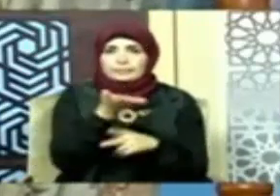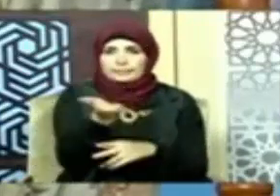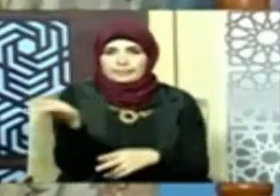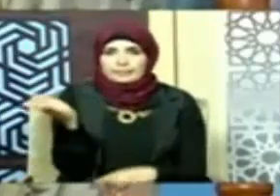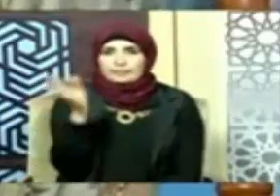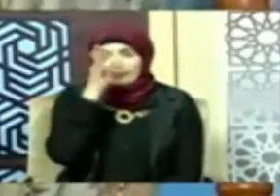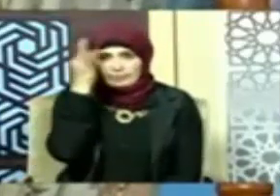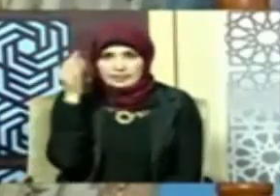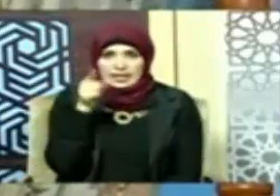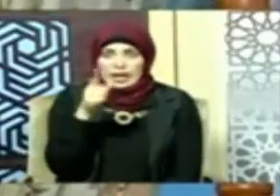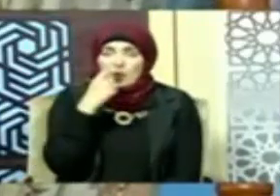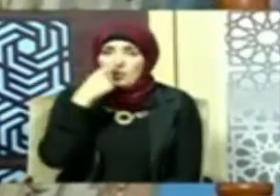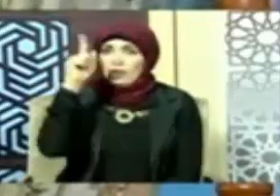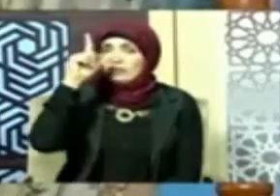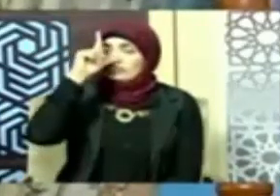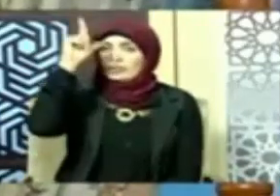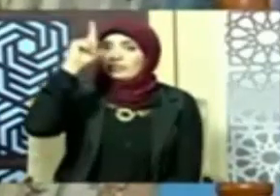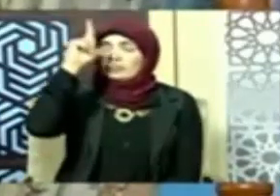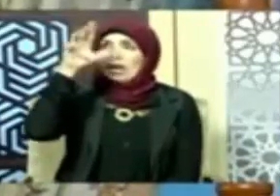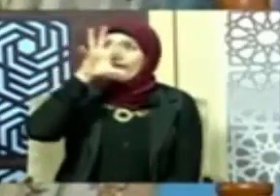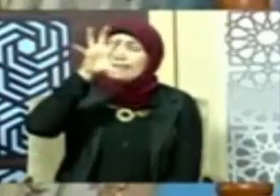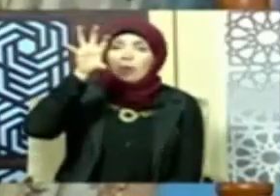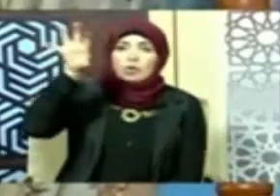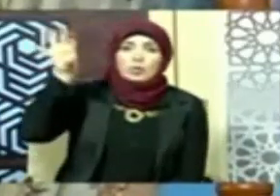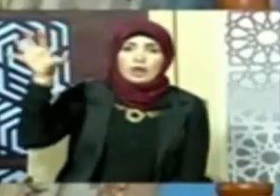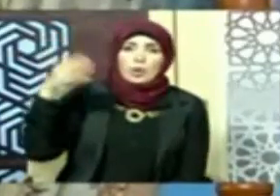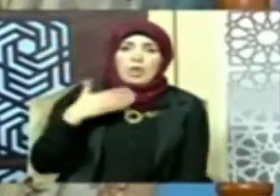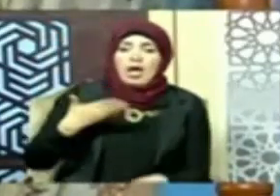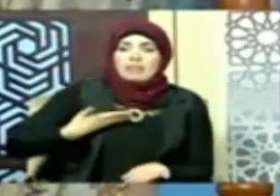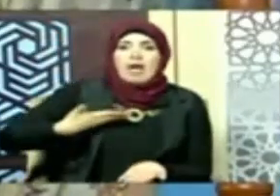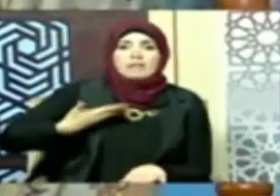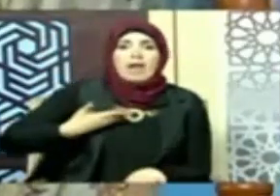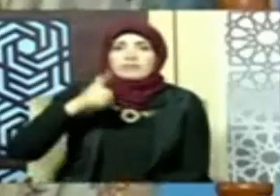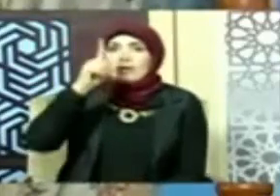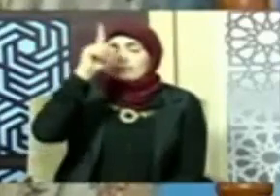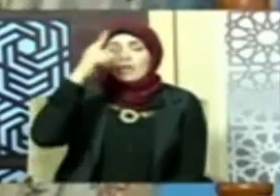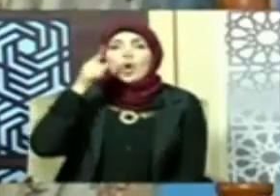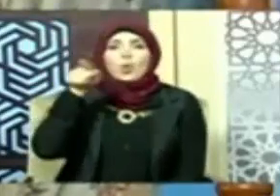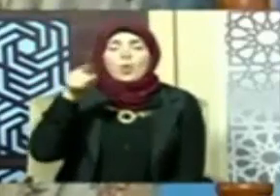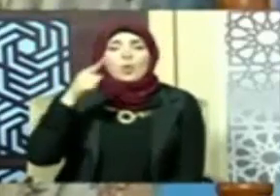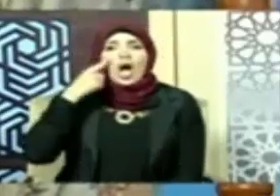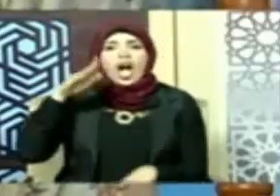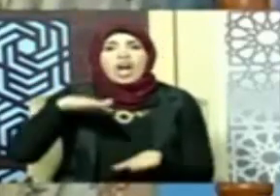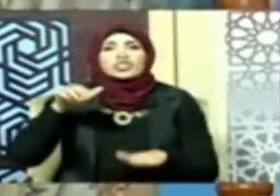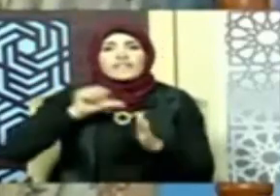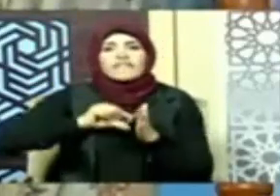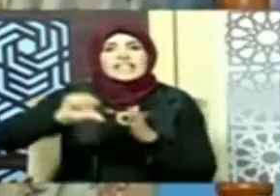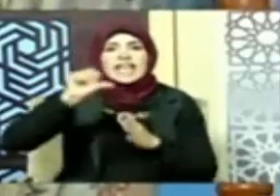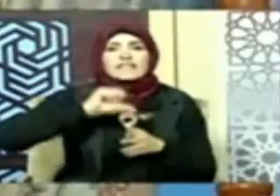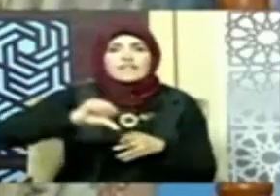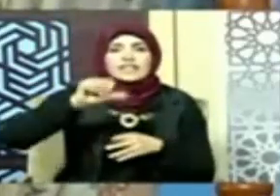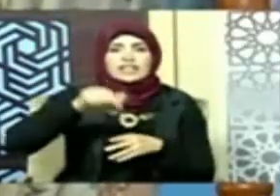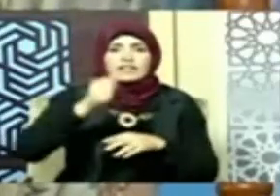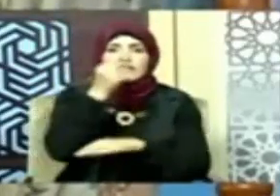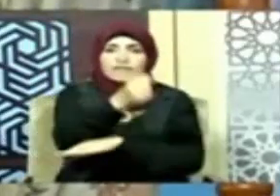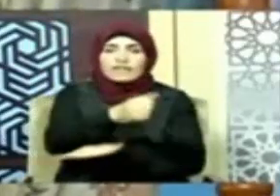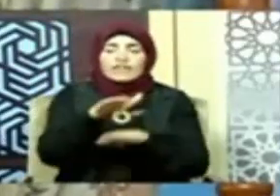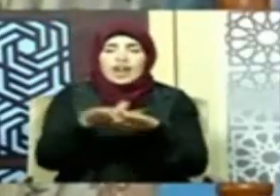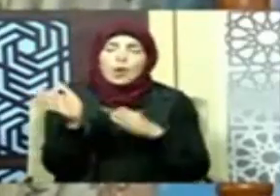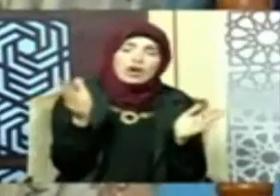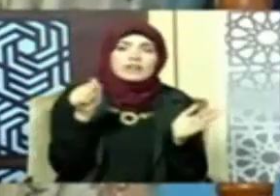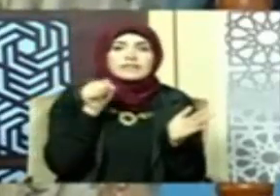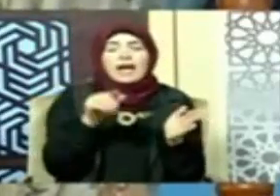عتت واستكبرت وعاست في الأرض فسادا وخرجت على منهج